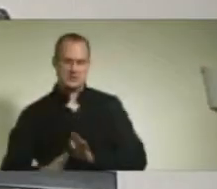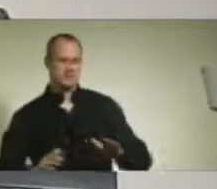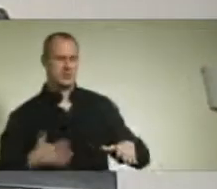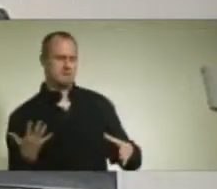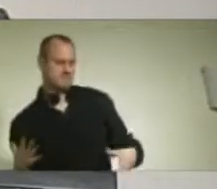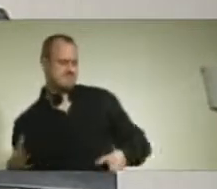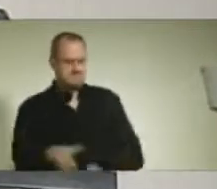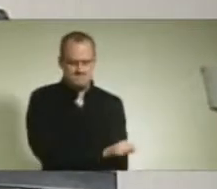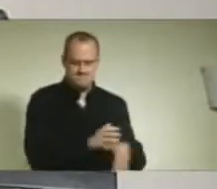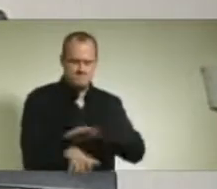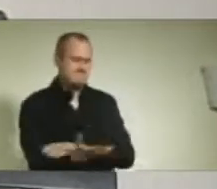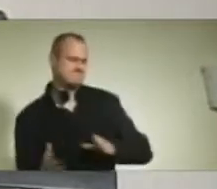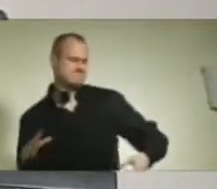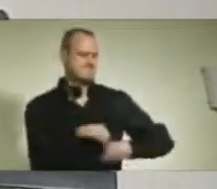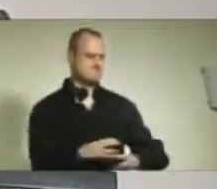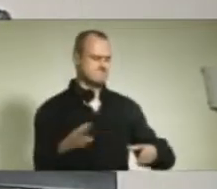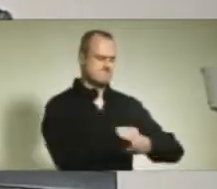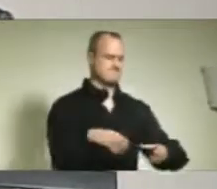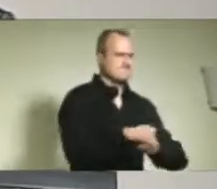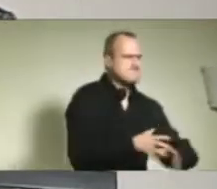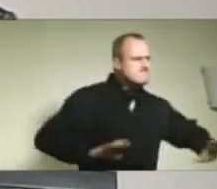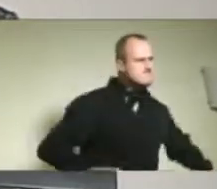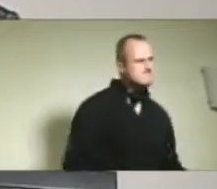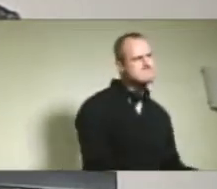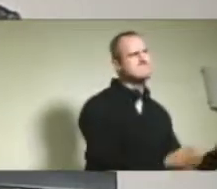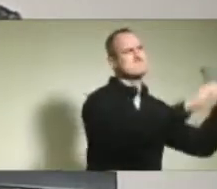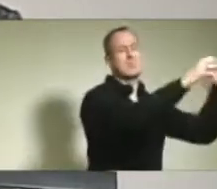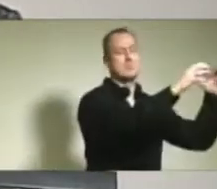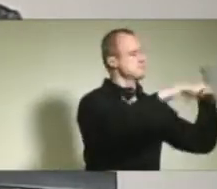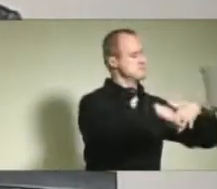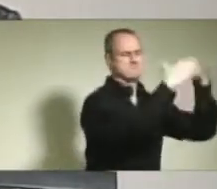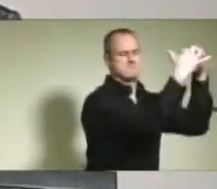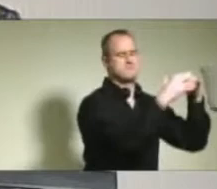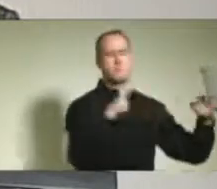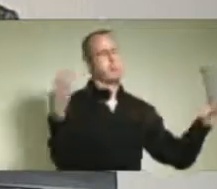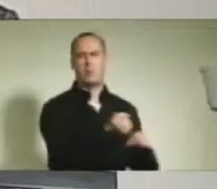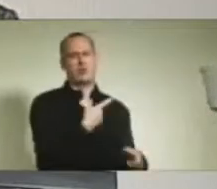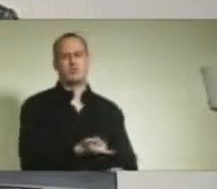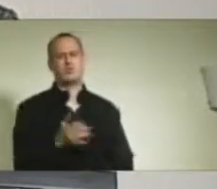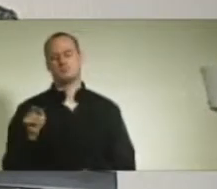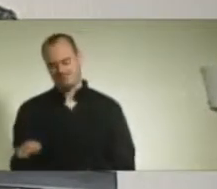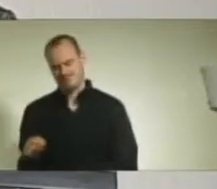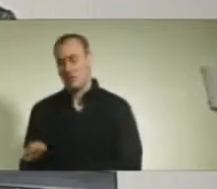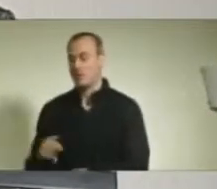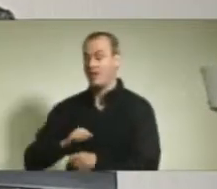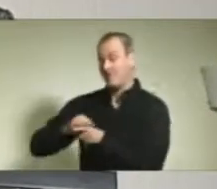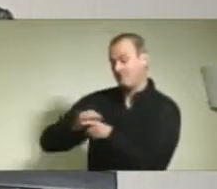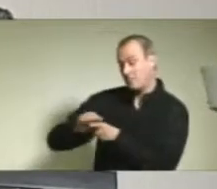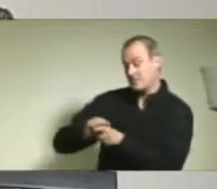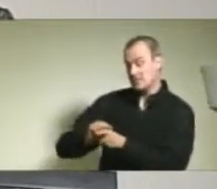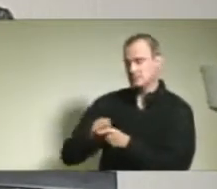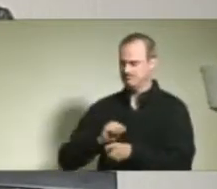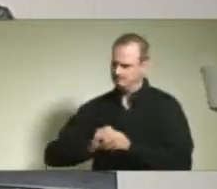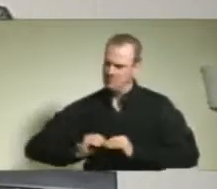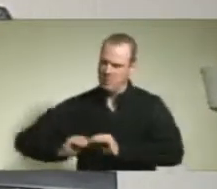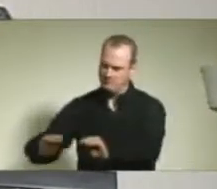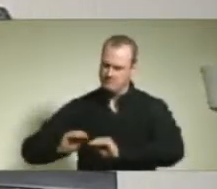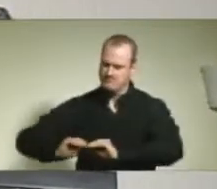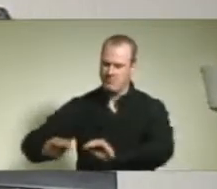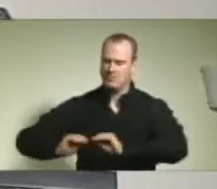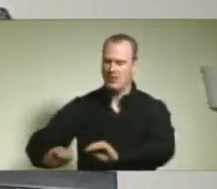pas investis, la banque postale n'aurait pas réussi. Donc on a formé des postiers sur des postes de commerciaux. Ils sont